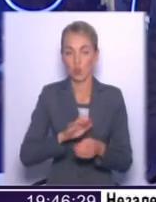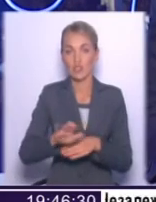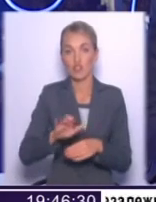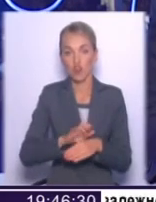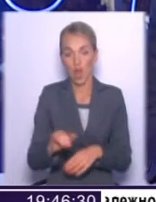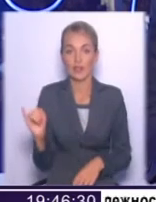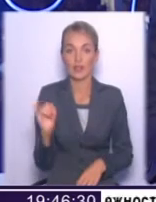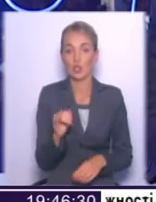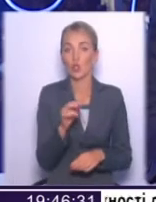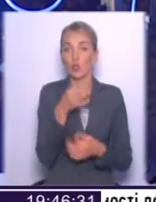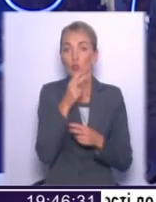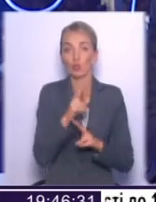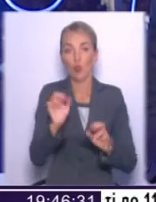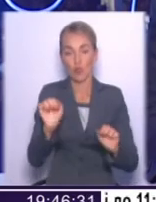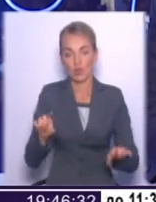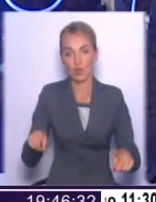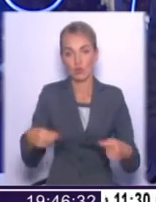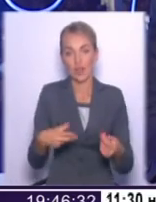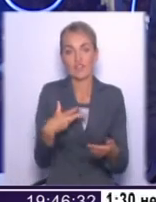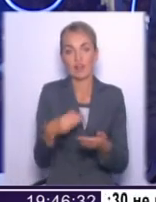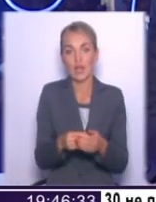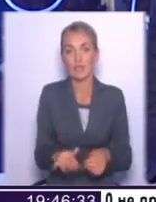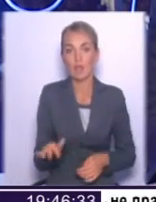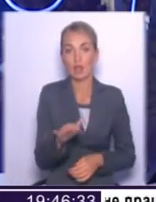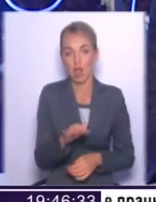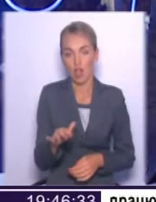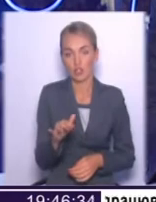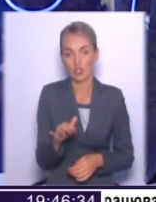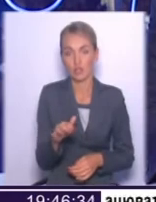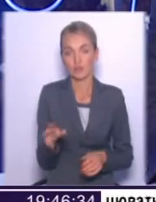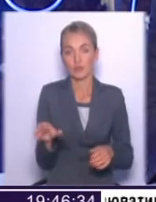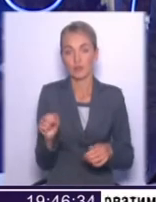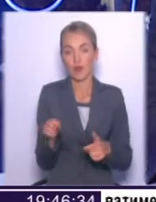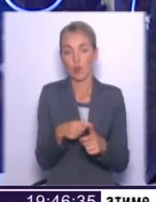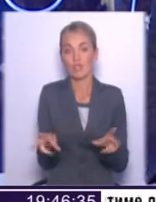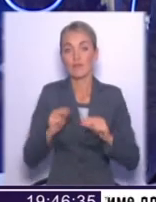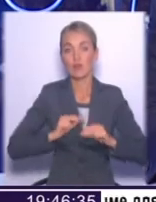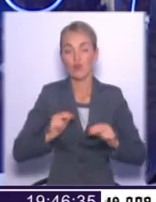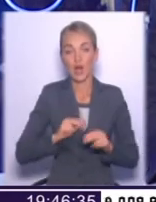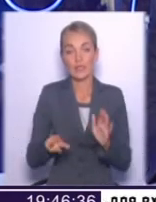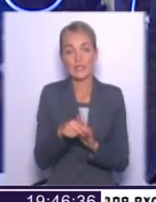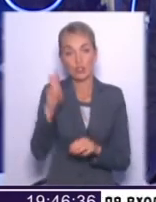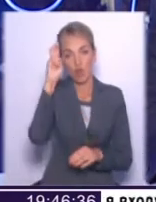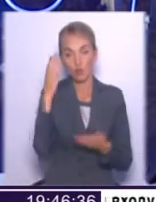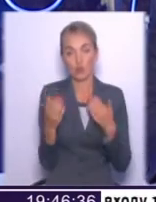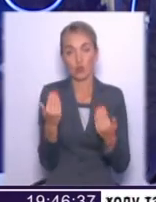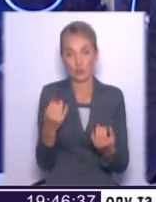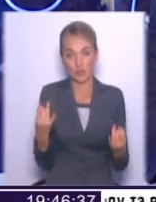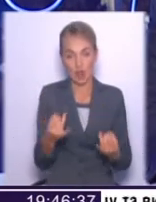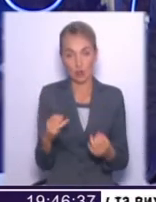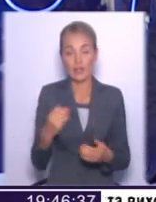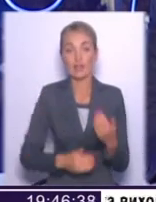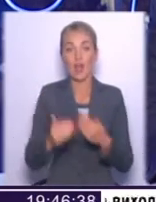і будь-хто може організувати свій власний майданчик або співпрацювати з державою, якщо це йому цікаво. І нарешті, які